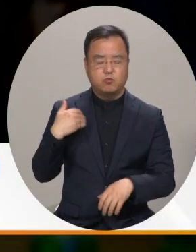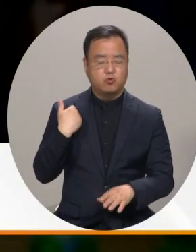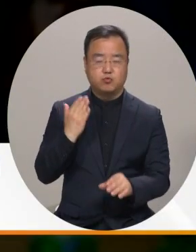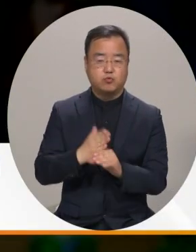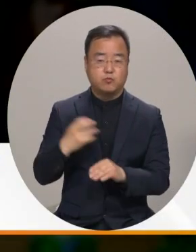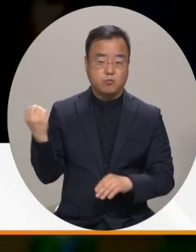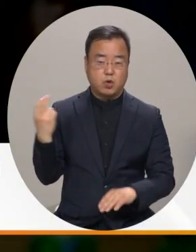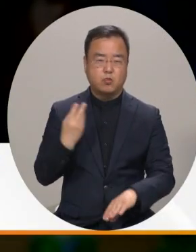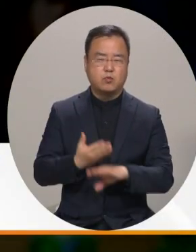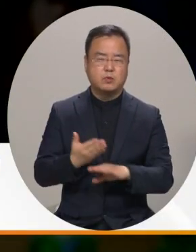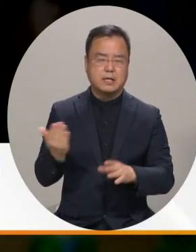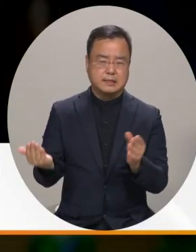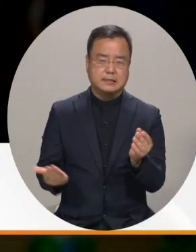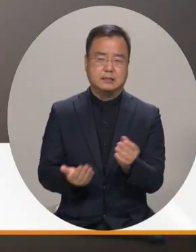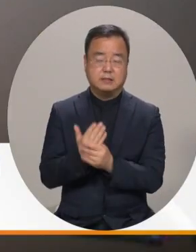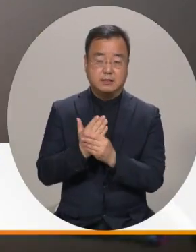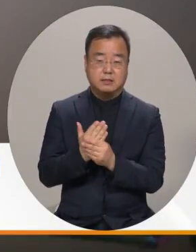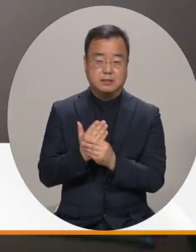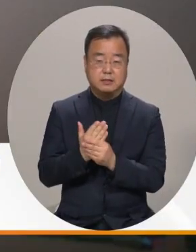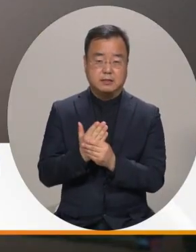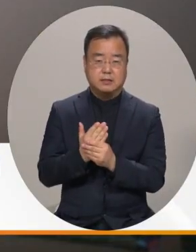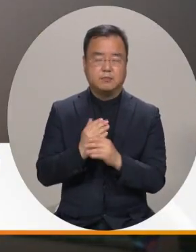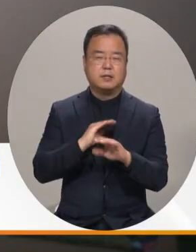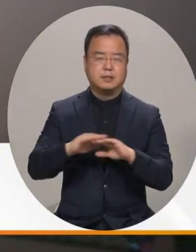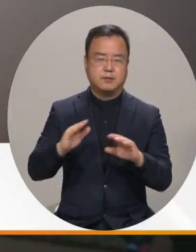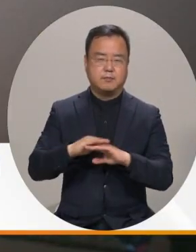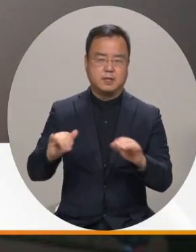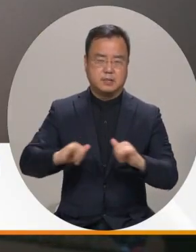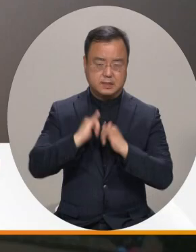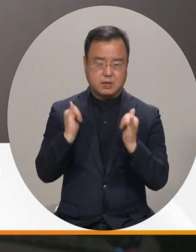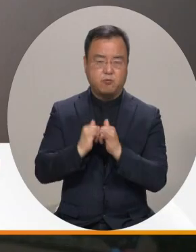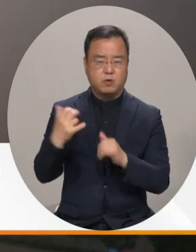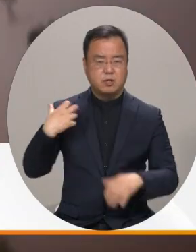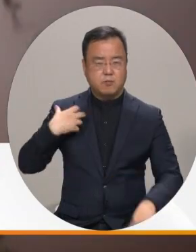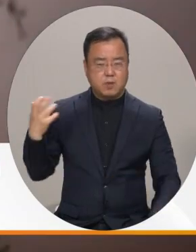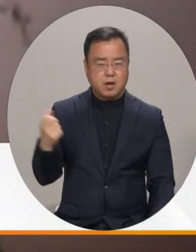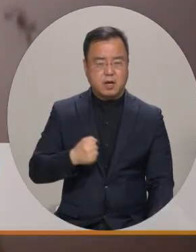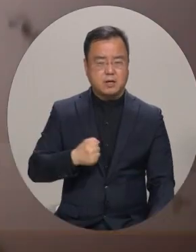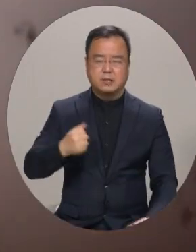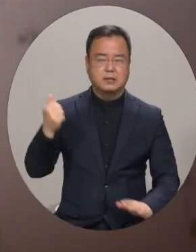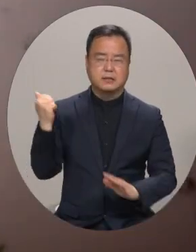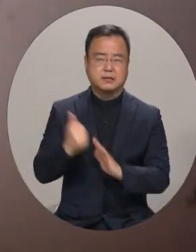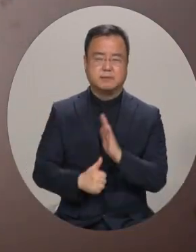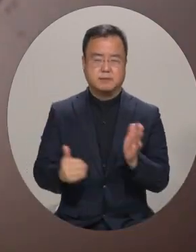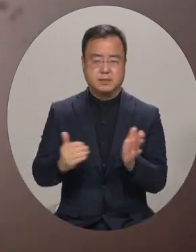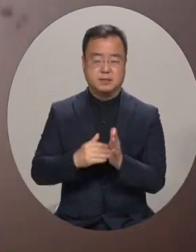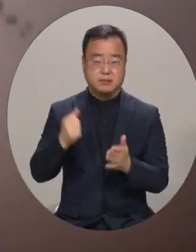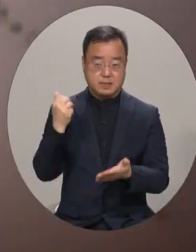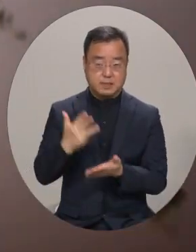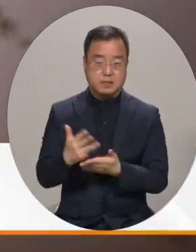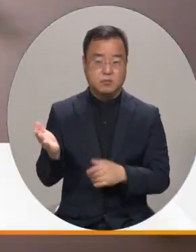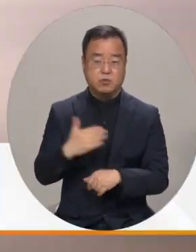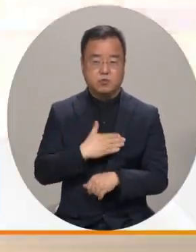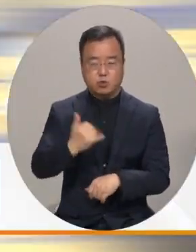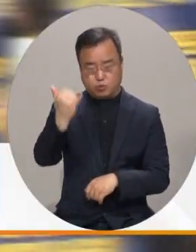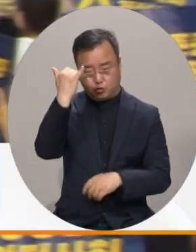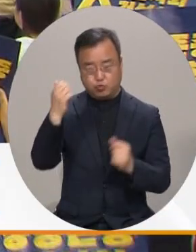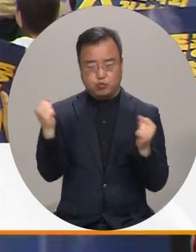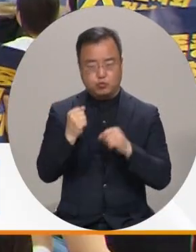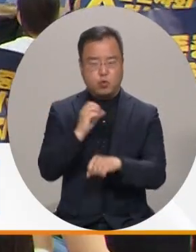또다른 재난에 대응하는 사회적 영향을 충분히 갖추는데 실패했던 겁니다 이원부 오송까지